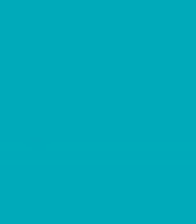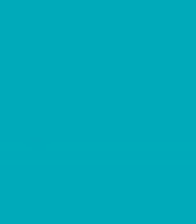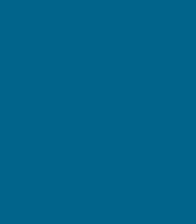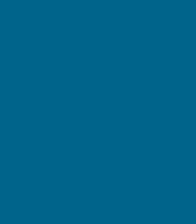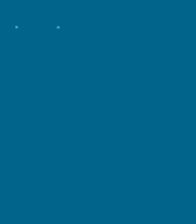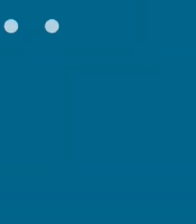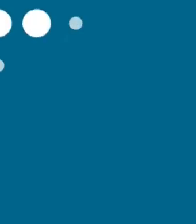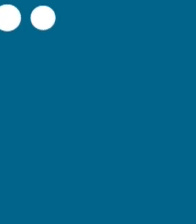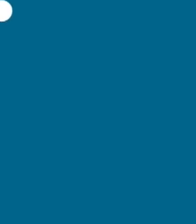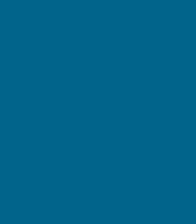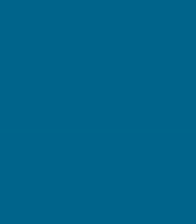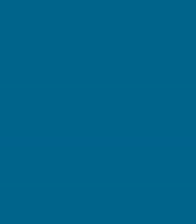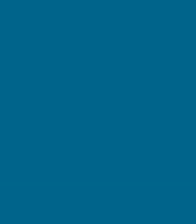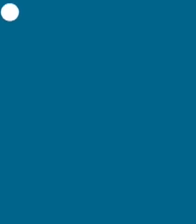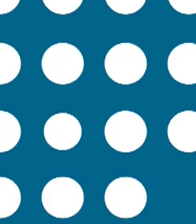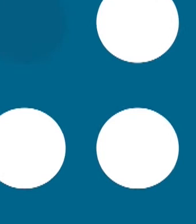Дякую.